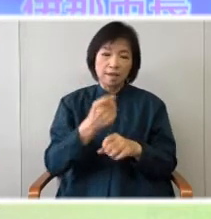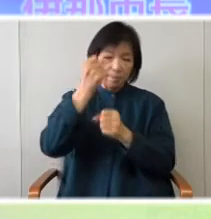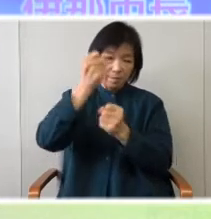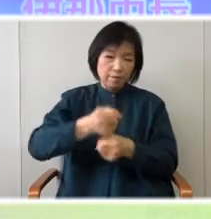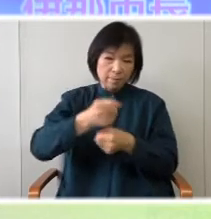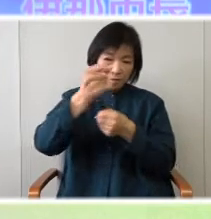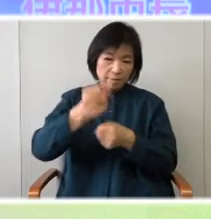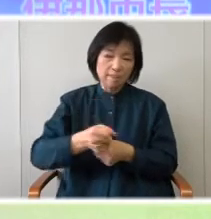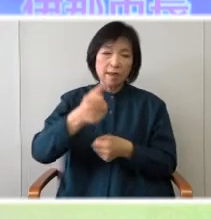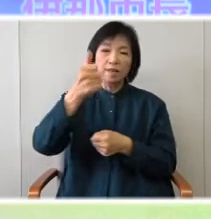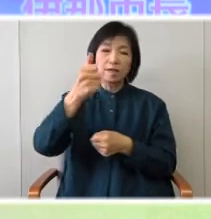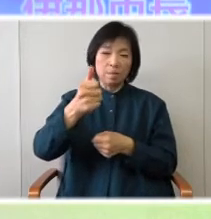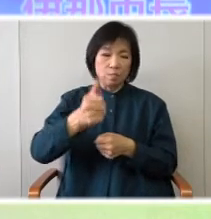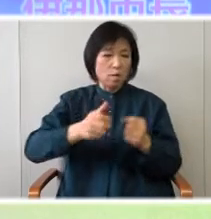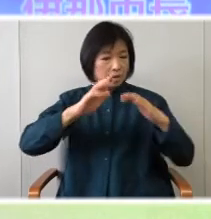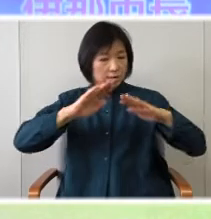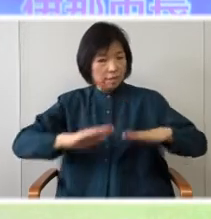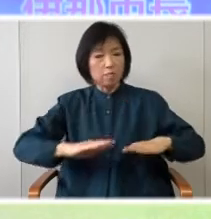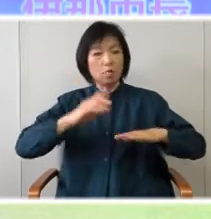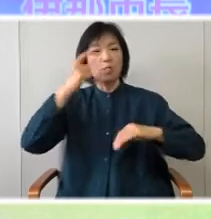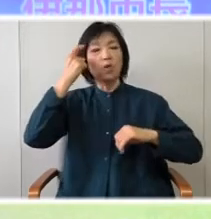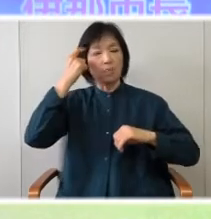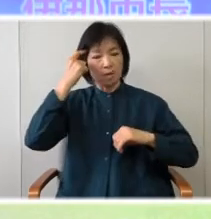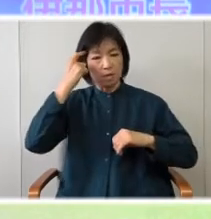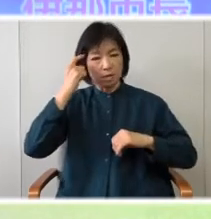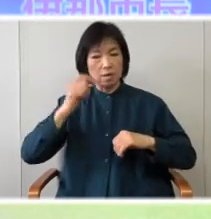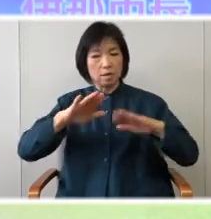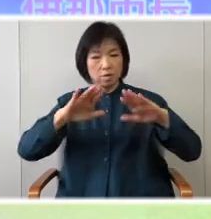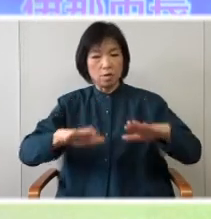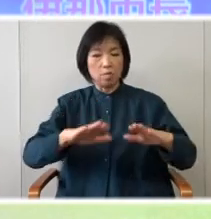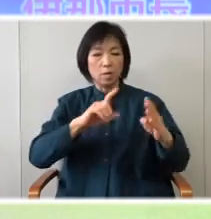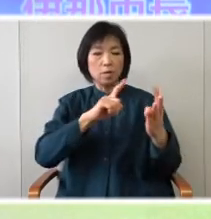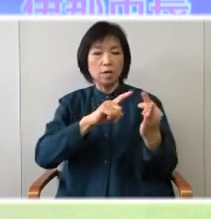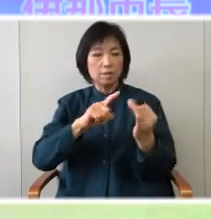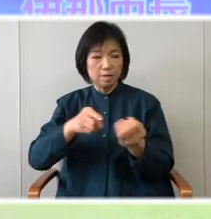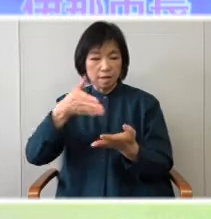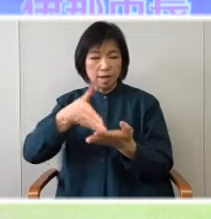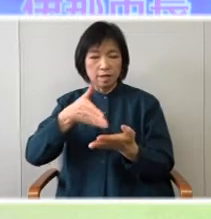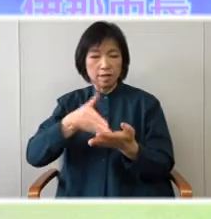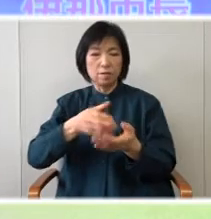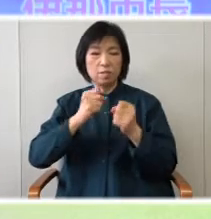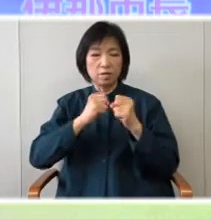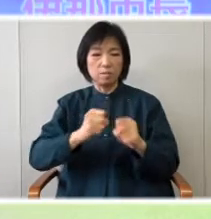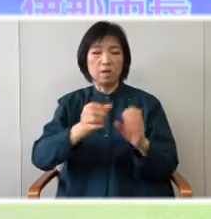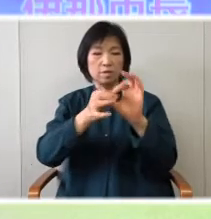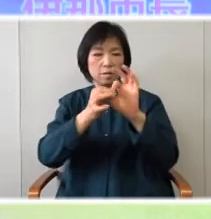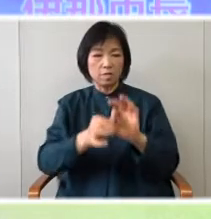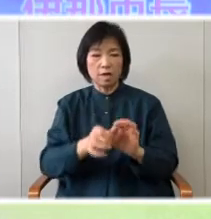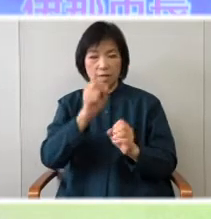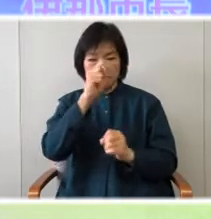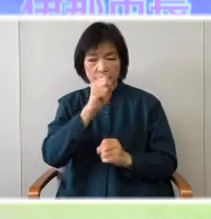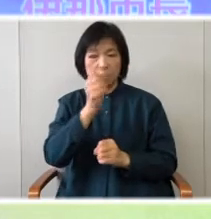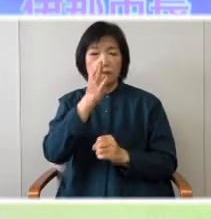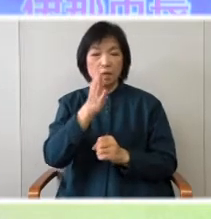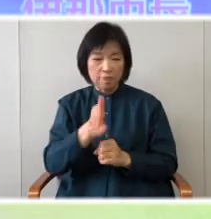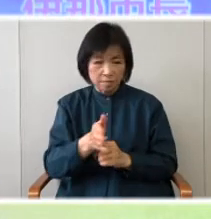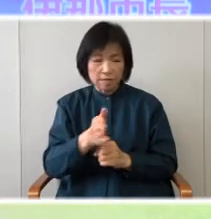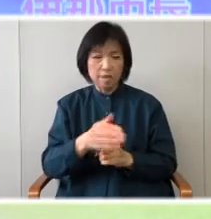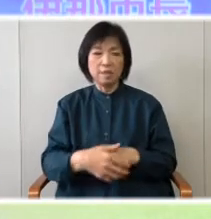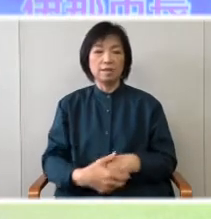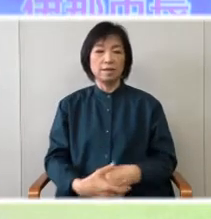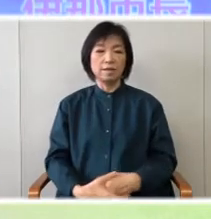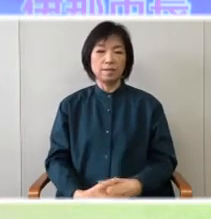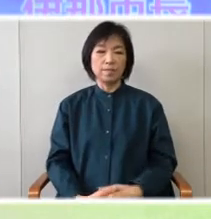安堵の気持ちかなと思っております。今日またいくつかお話をさせていただきますのでよろしくお願いいたしたいと思